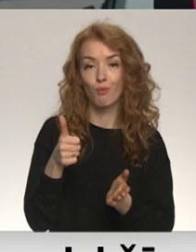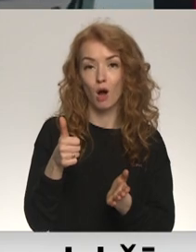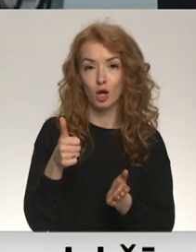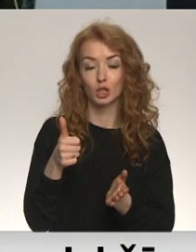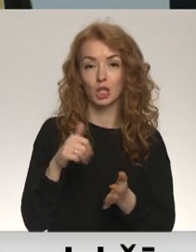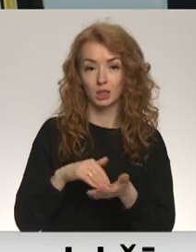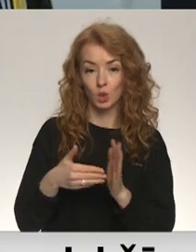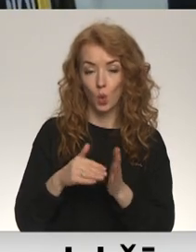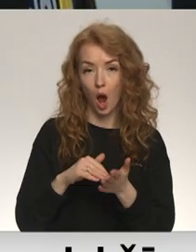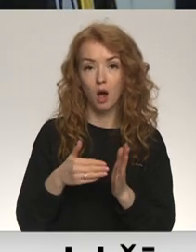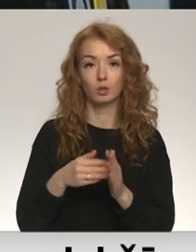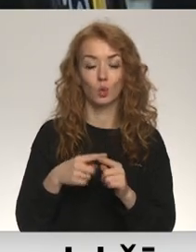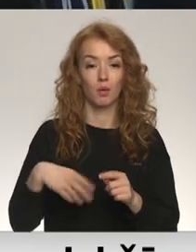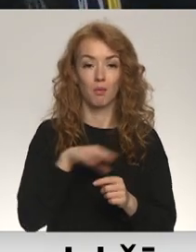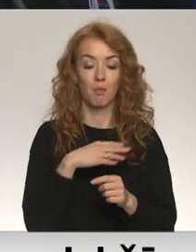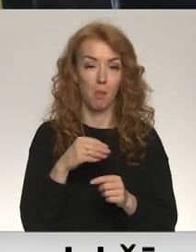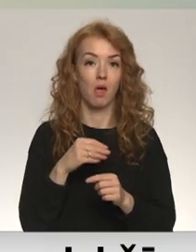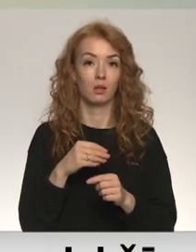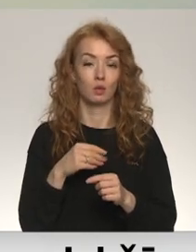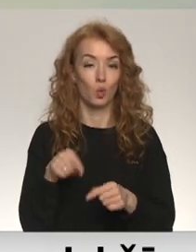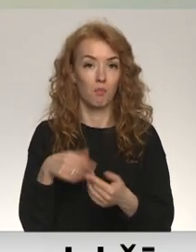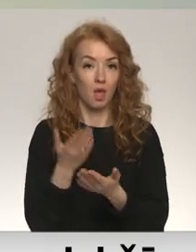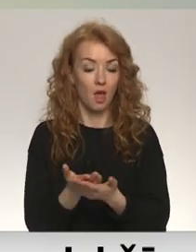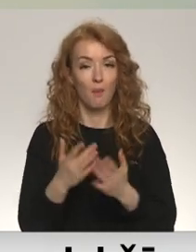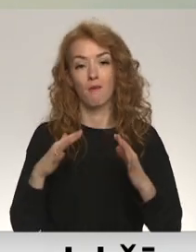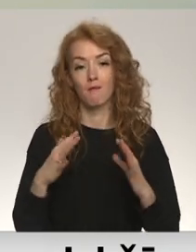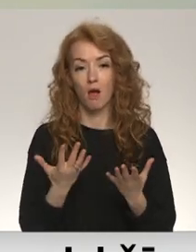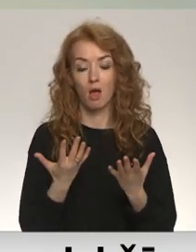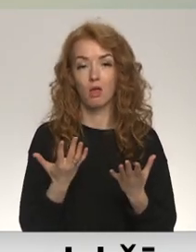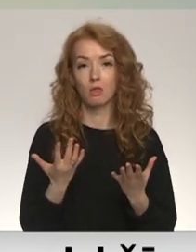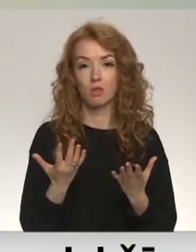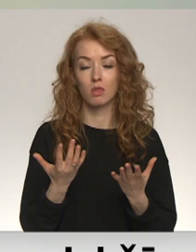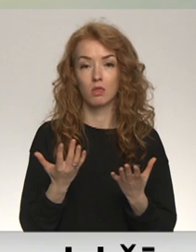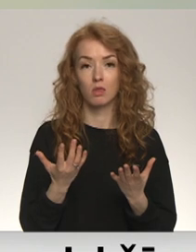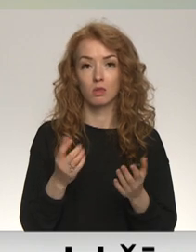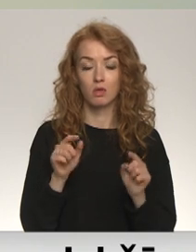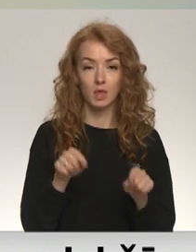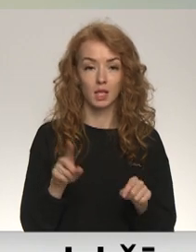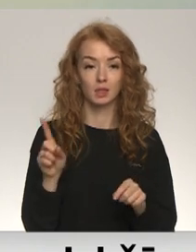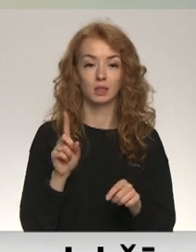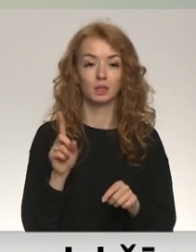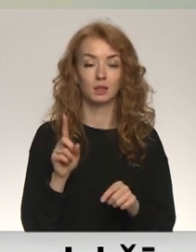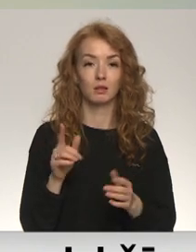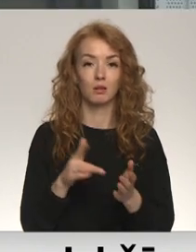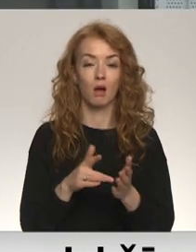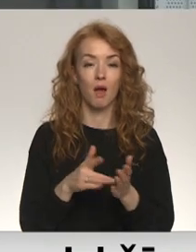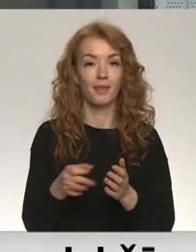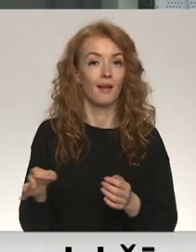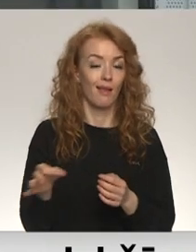īpaša situācija, un tad mēs kaut ko tādu piedevējam, vai tas ir kaut kādi